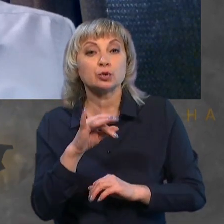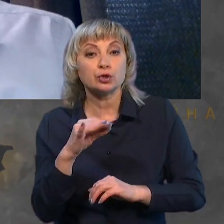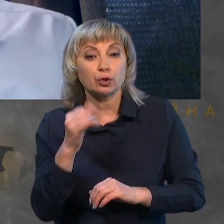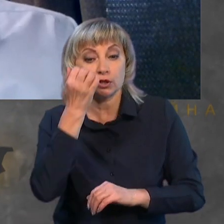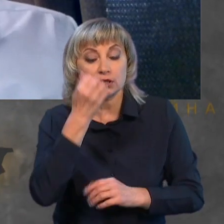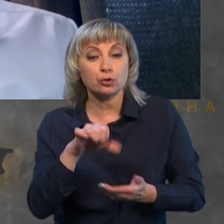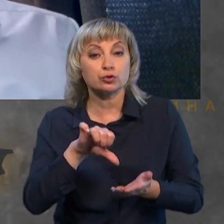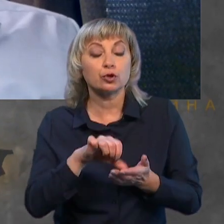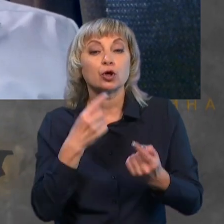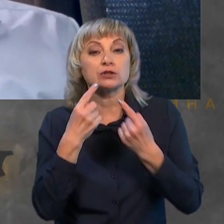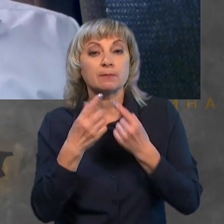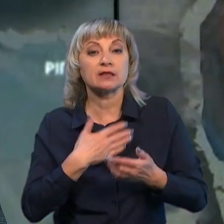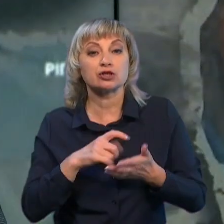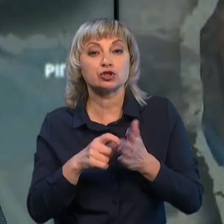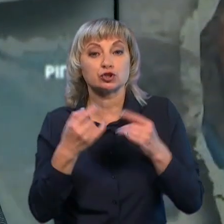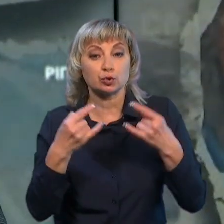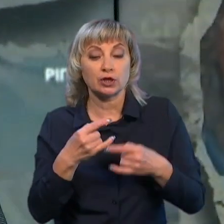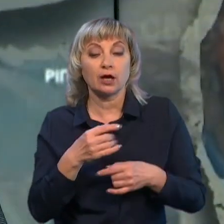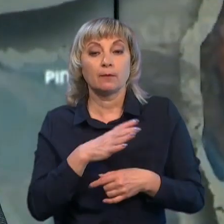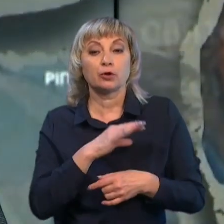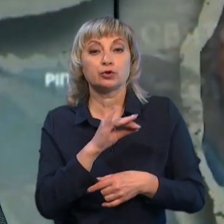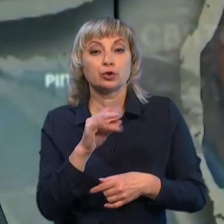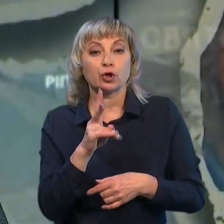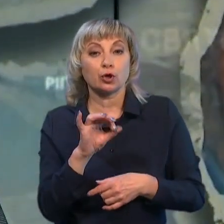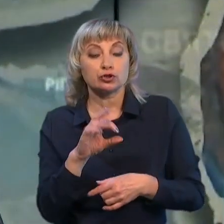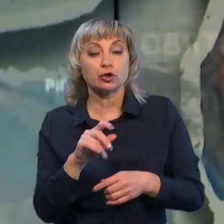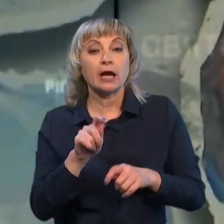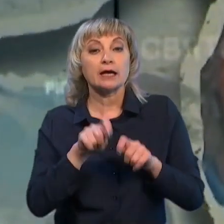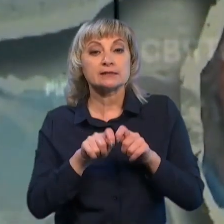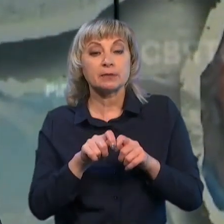долучилися до розмови в нашій студії. Це був Юрій Корольчук, експерт Інституту енергетичних досліджень.